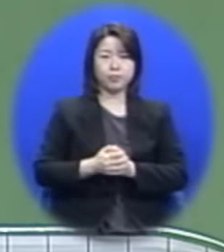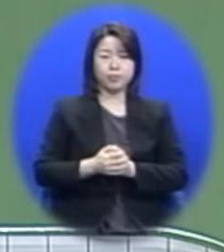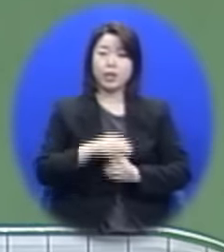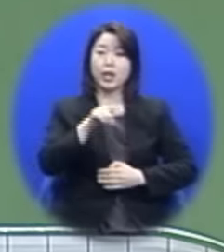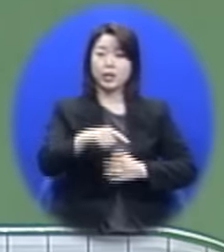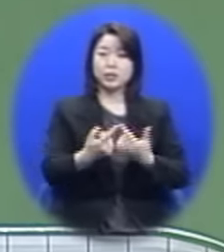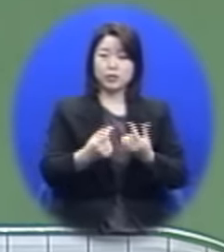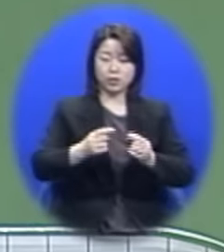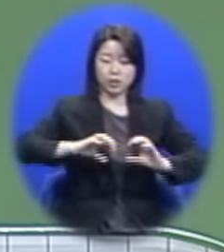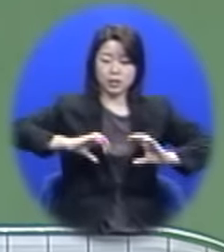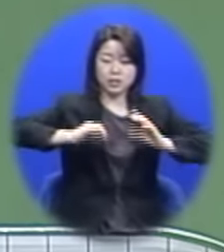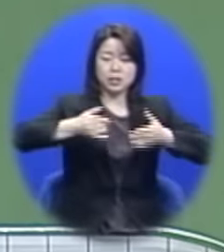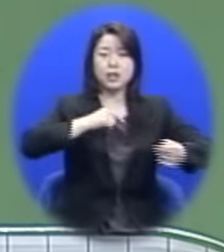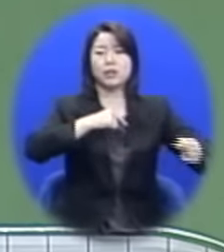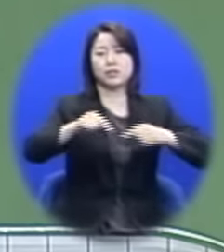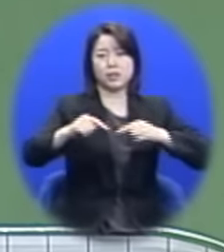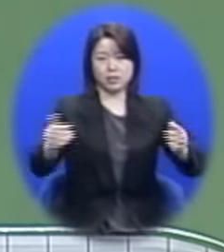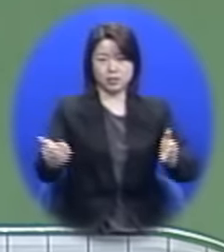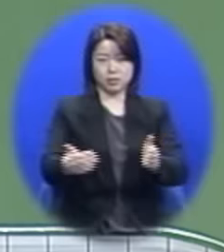그렇게 세상을 다스렸어요.